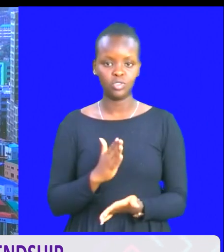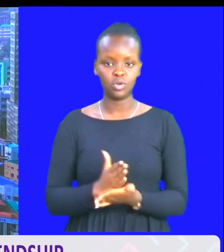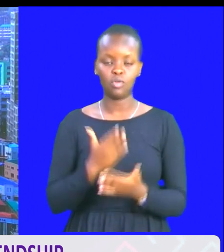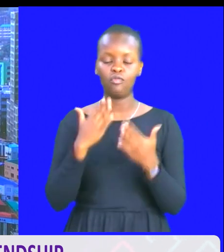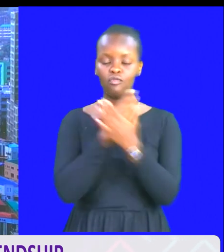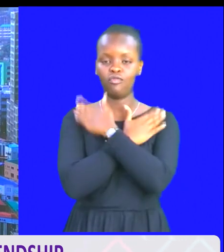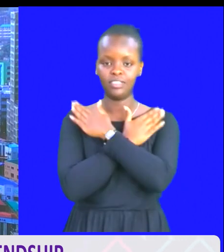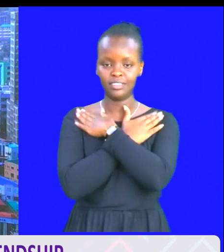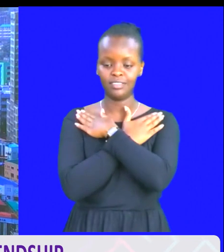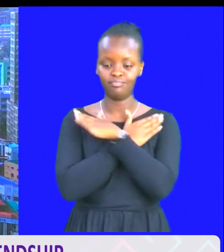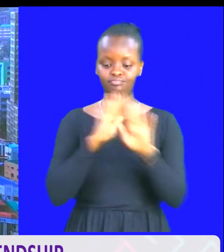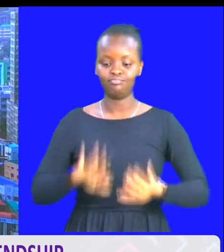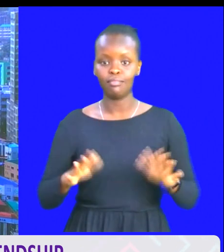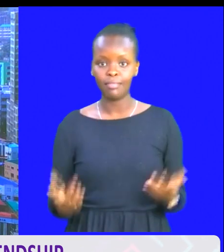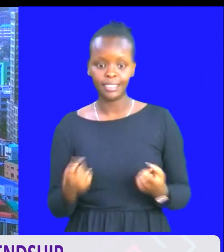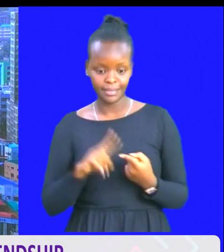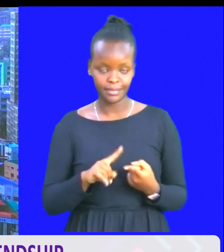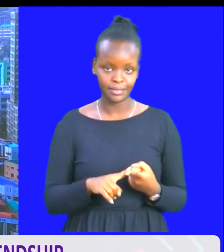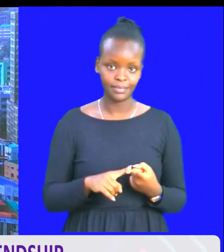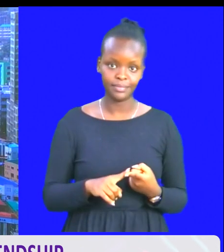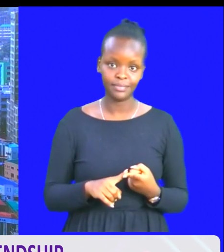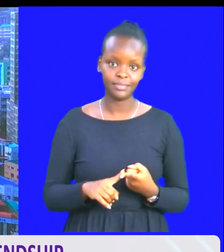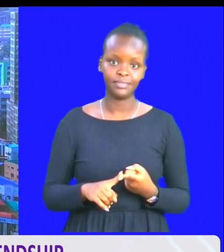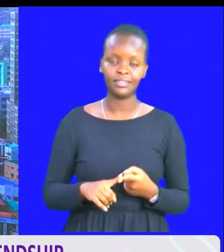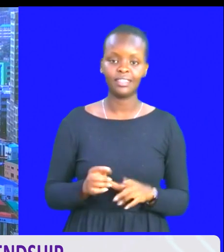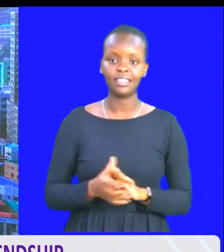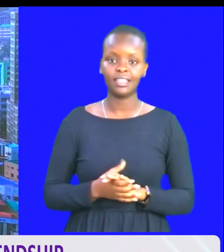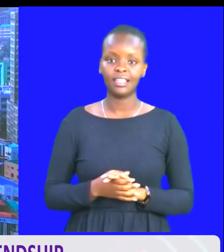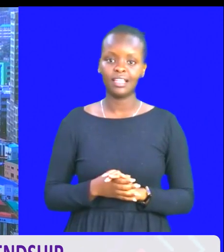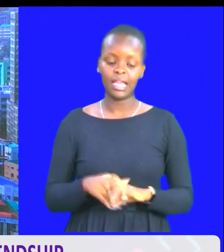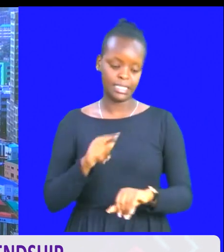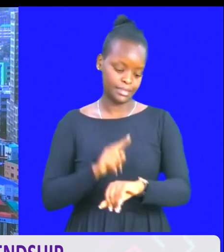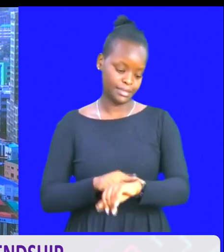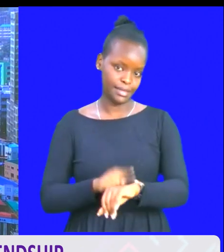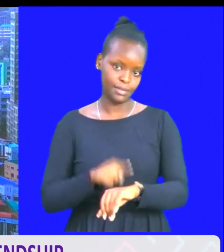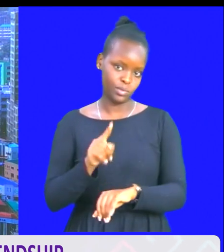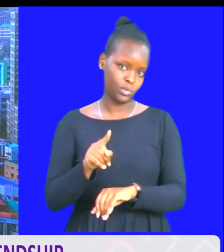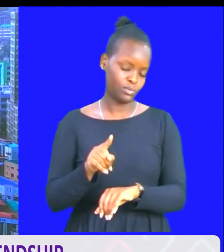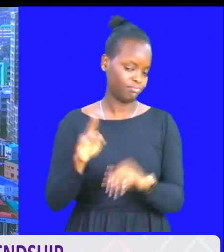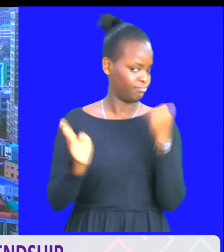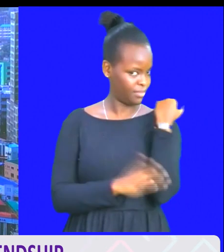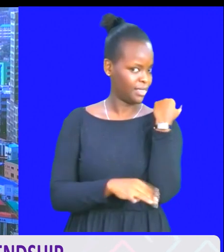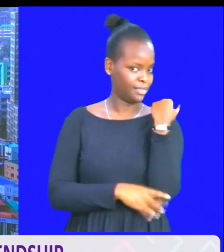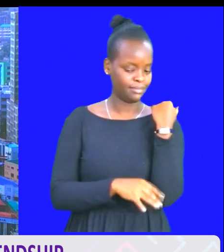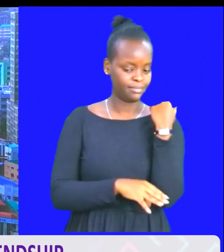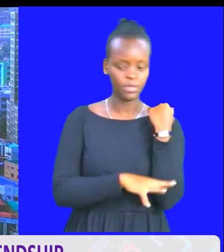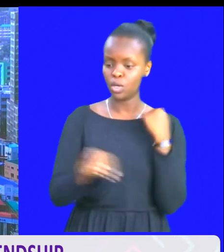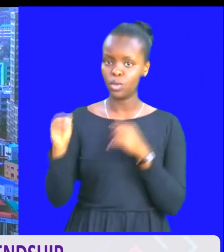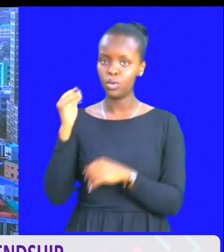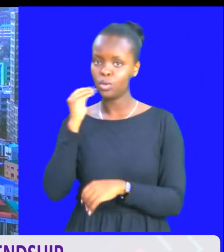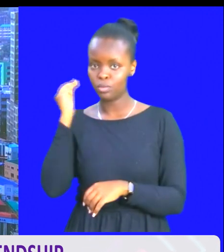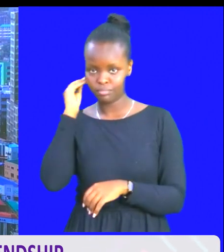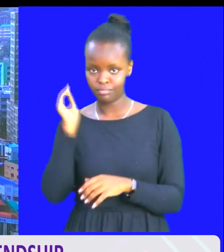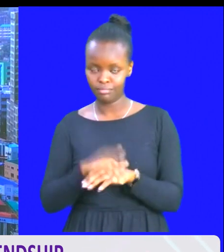wala kupiga sherehe baada ya anakuambia aje ilifika ume basa yako bado unachoma ndio hiyo ndio wewe ni true si ana kuanza